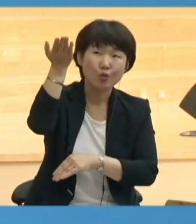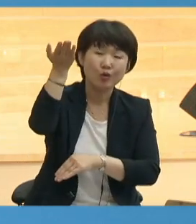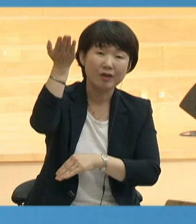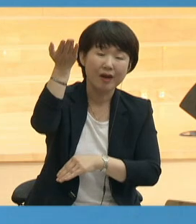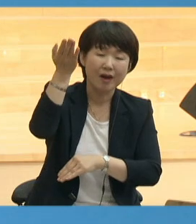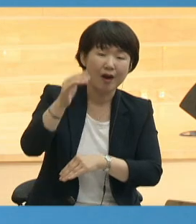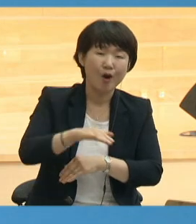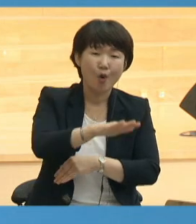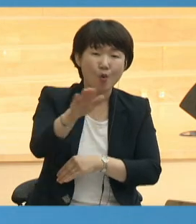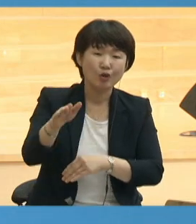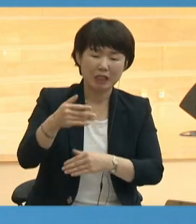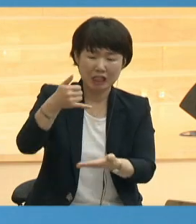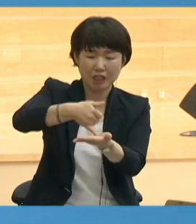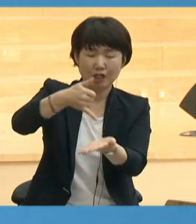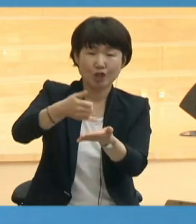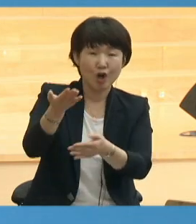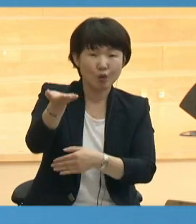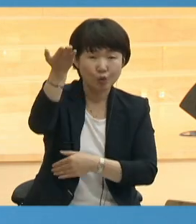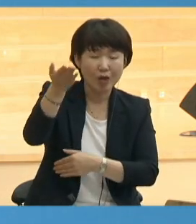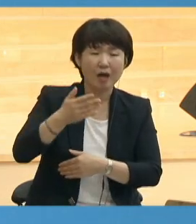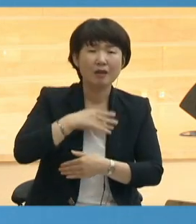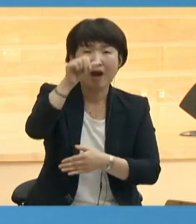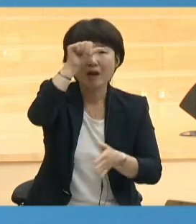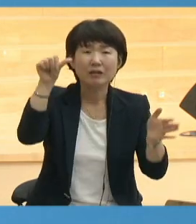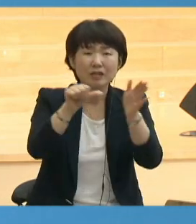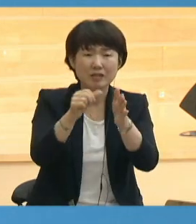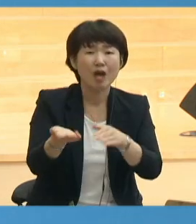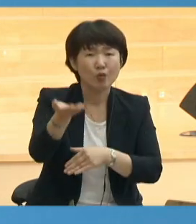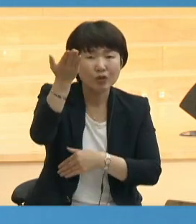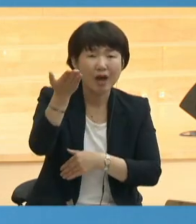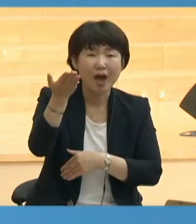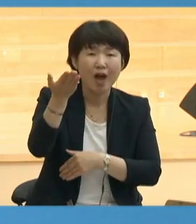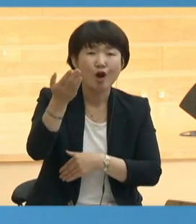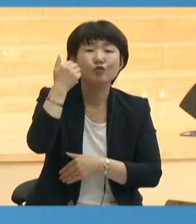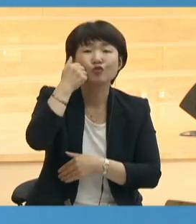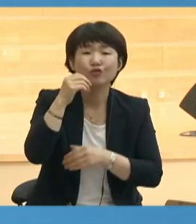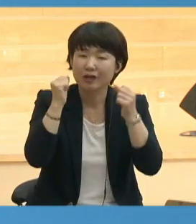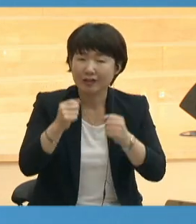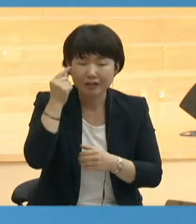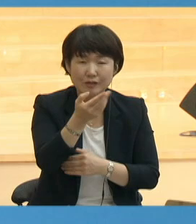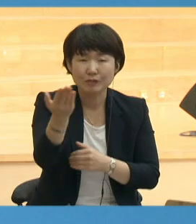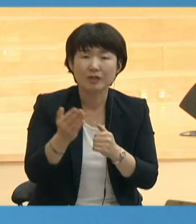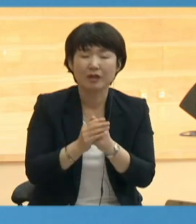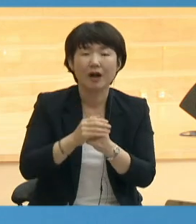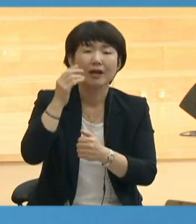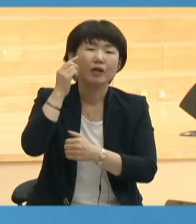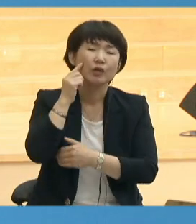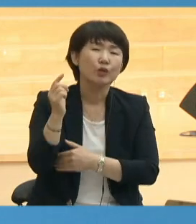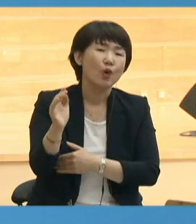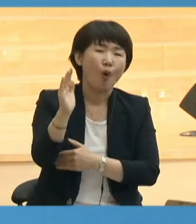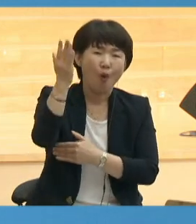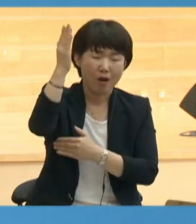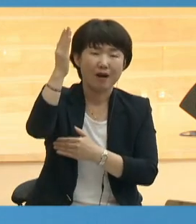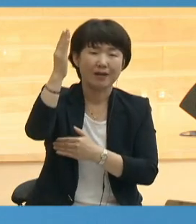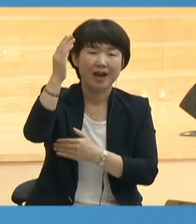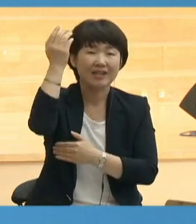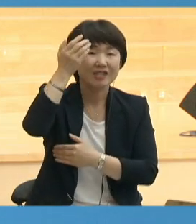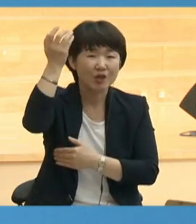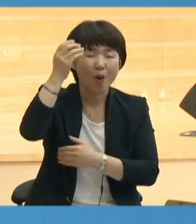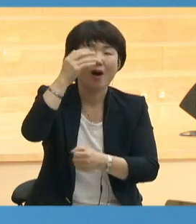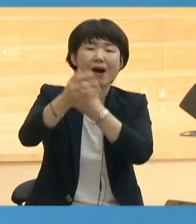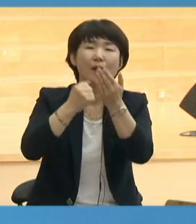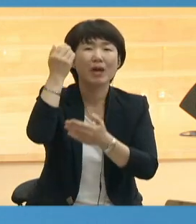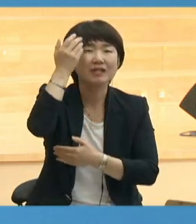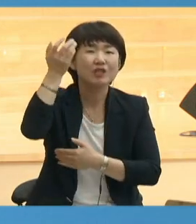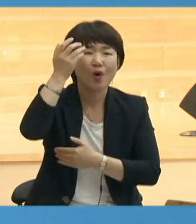위에 또 내 인격 최후의 내 삶 위에 누가 계신다고 요 영광 1 0 하나님 1 0